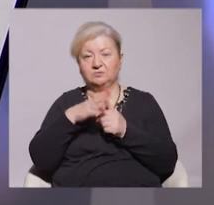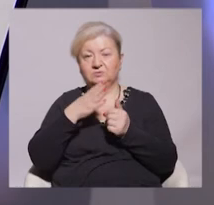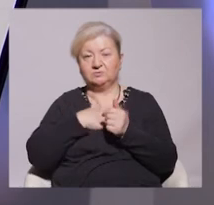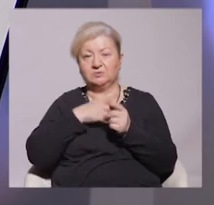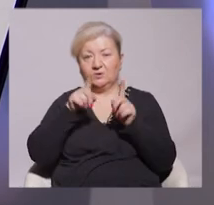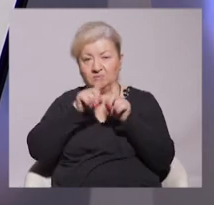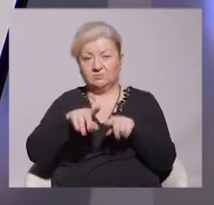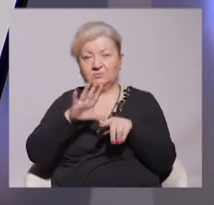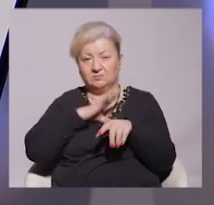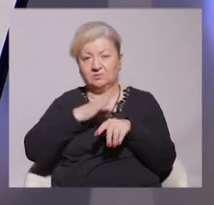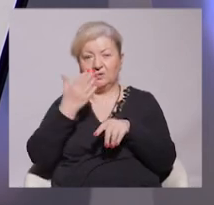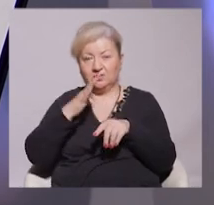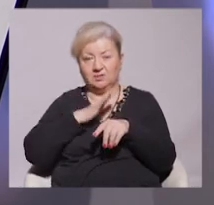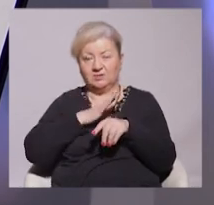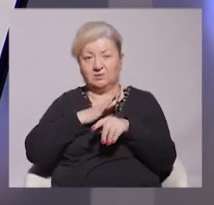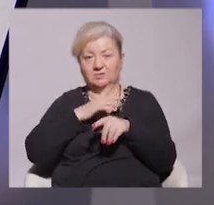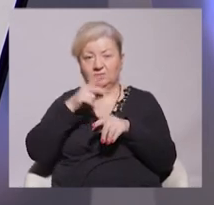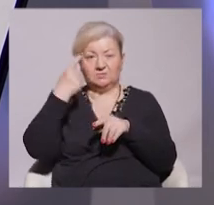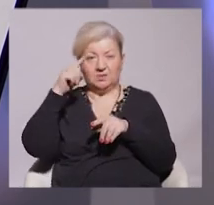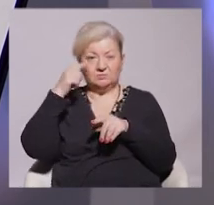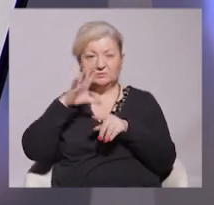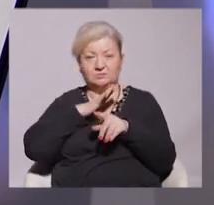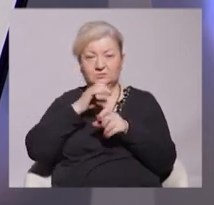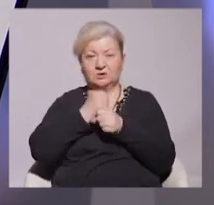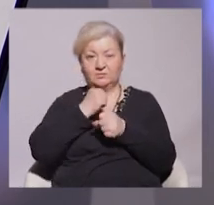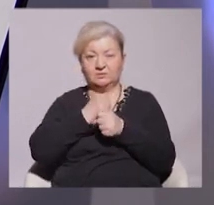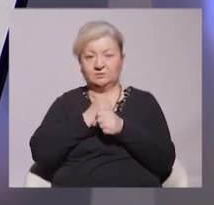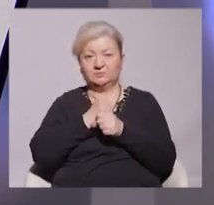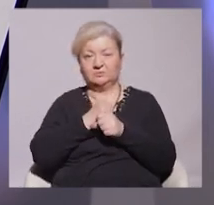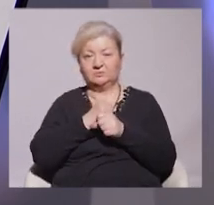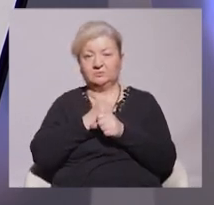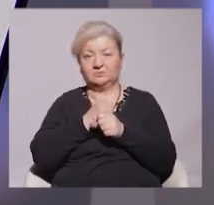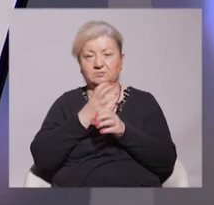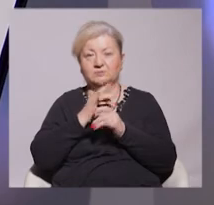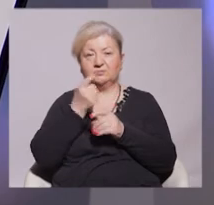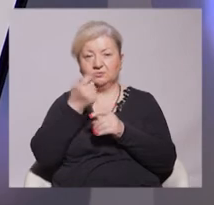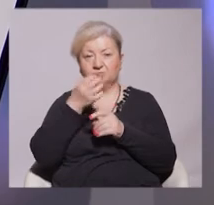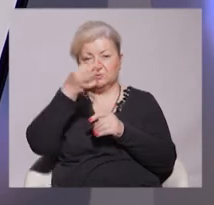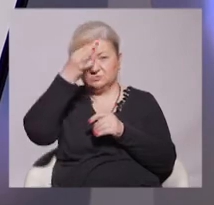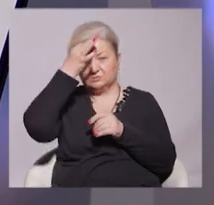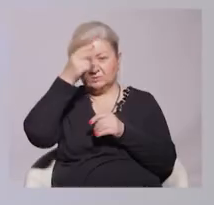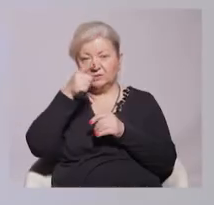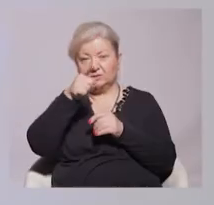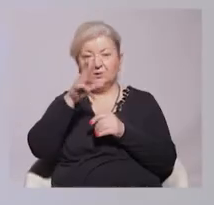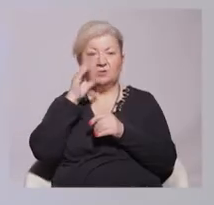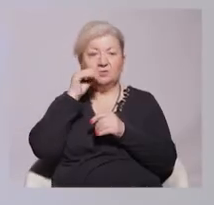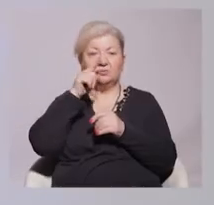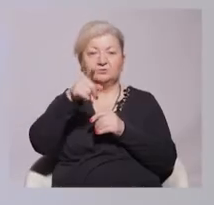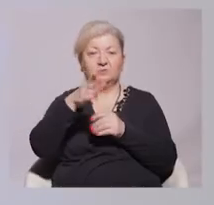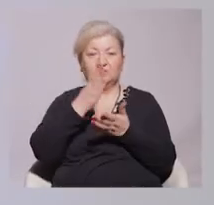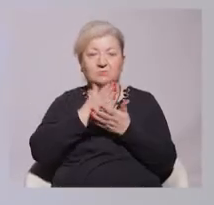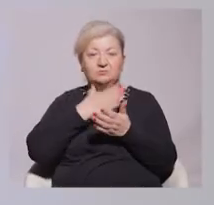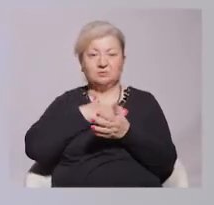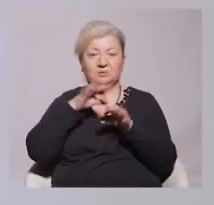ჩვენ გავსი ამოცანა ამოხსენით ადრე, მაგრამ ძირითად ნაწილს შეგახსენებთ. ანუ აქ, როდესაც აქ არის